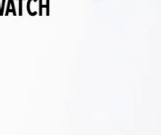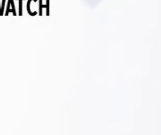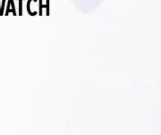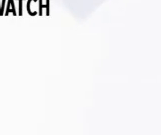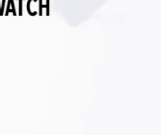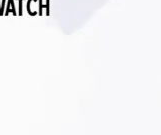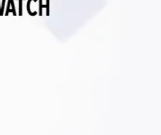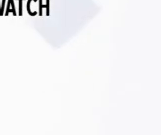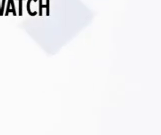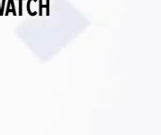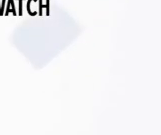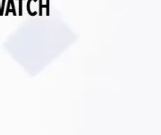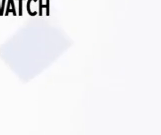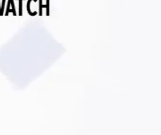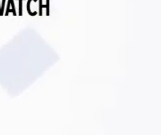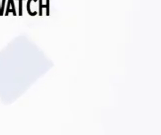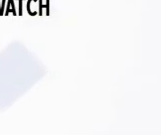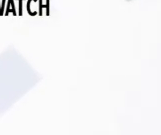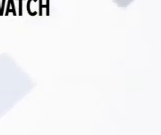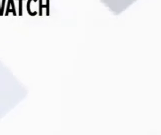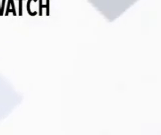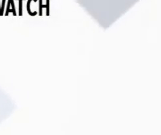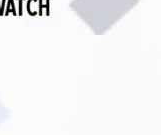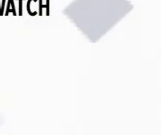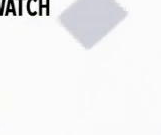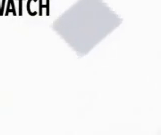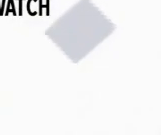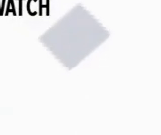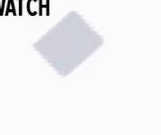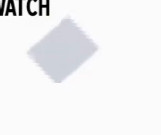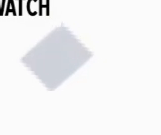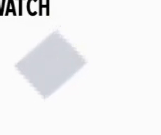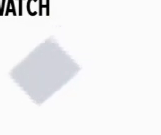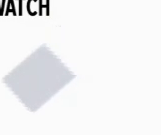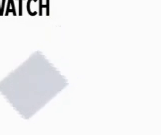sa publiko ang lahat ng records para rin makita kung meron ngang